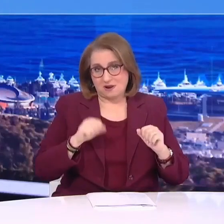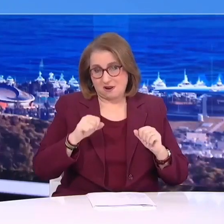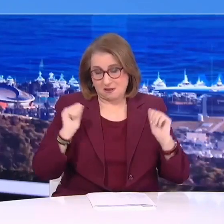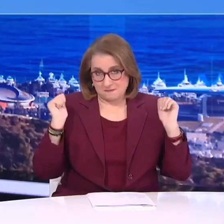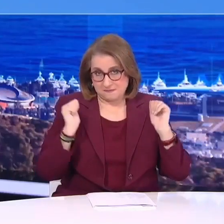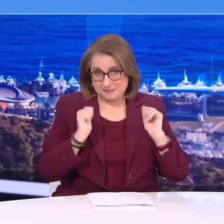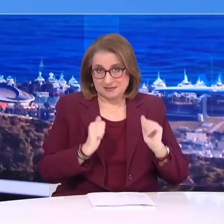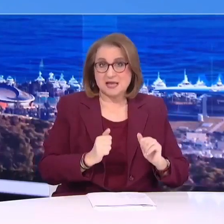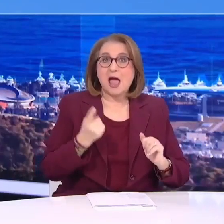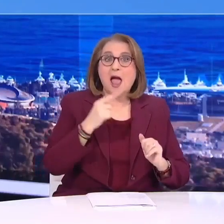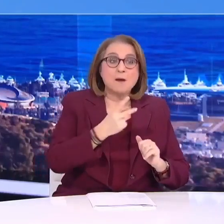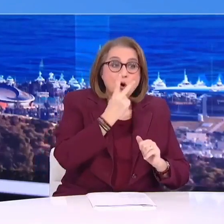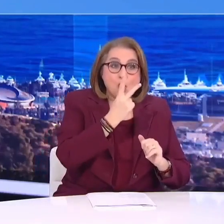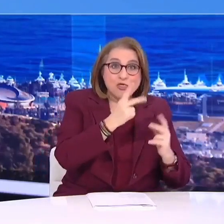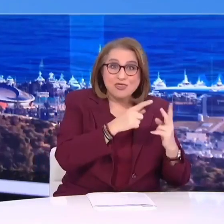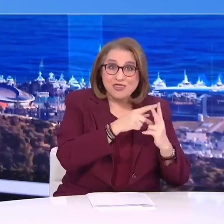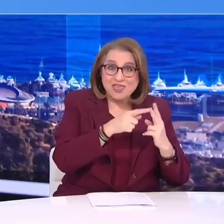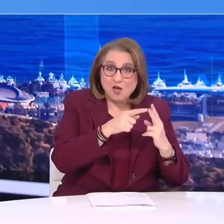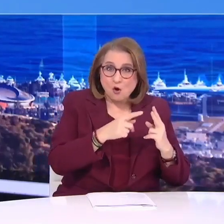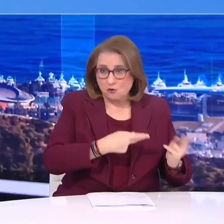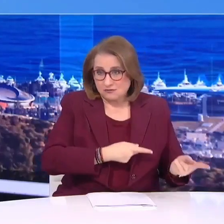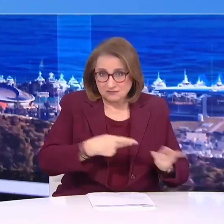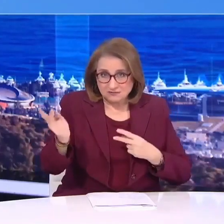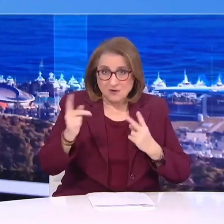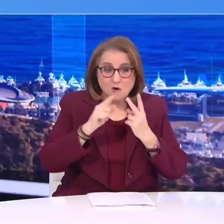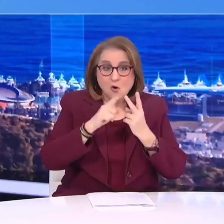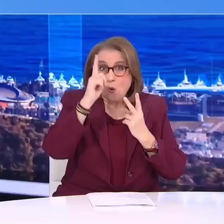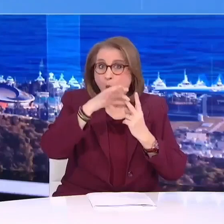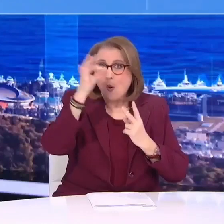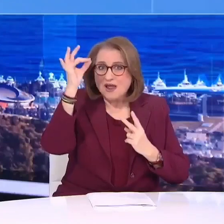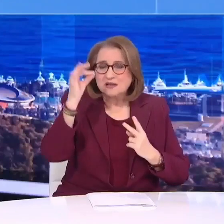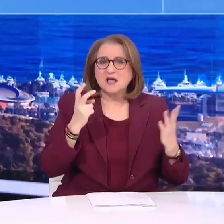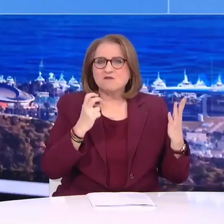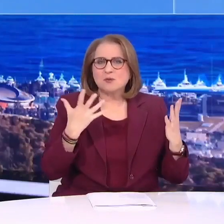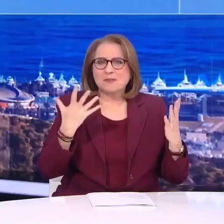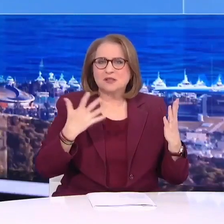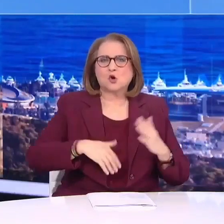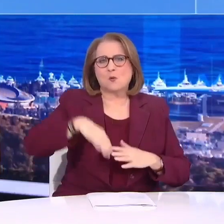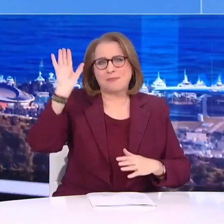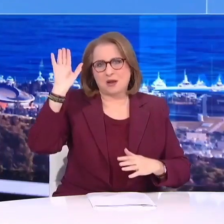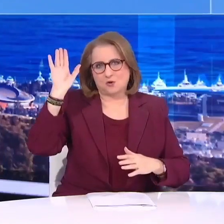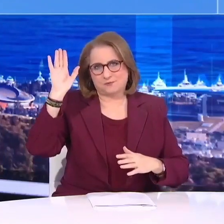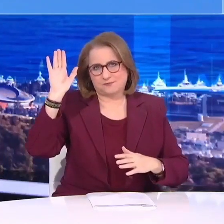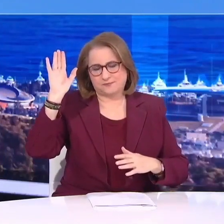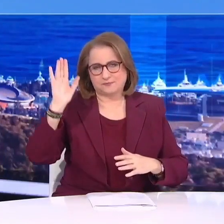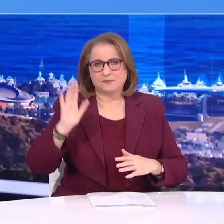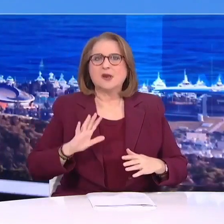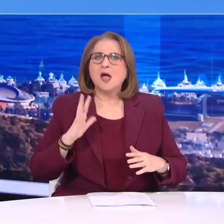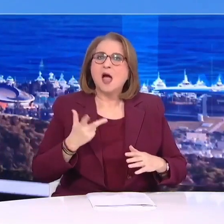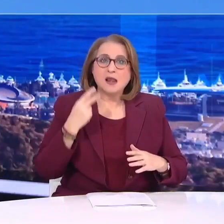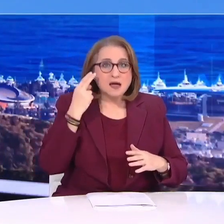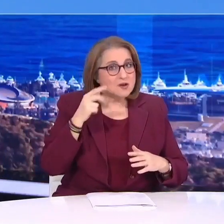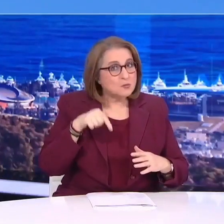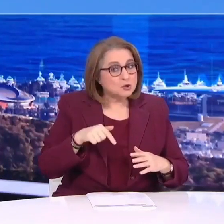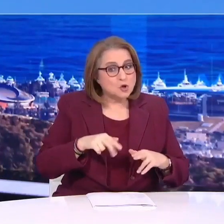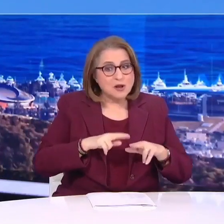νοσηλευόμενους να είναι άτομα άνω των 75 ετών. Όμως σημαντικό είναι να υποθεί ότι παρατηρείται μια σταδιακή αποκλιμάκωση στις